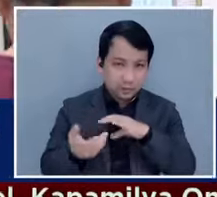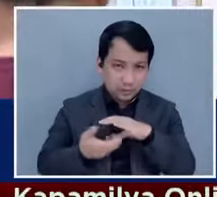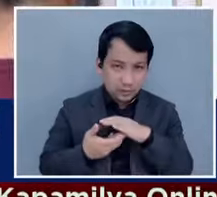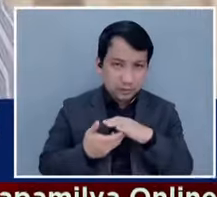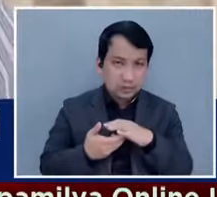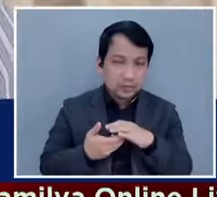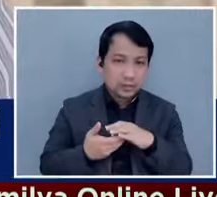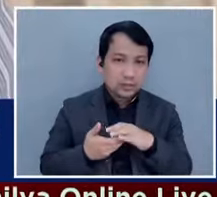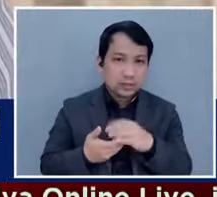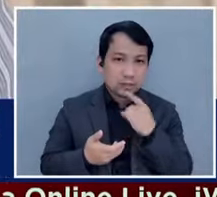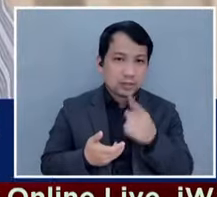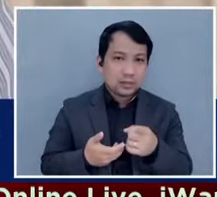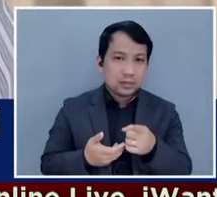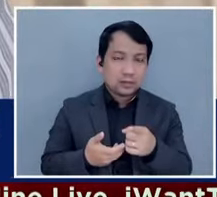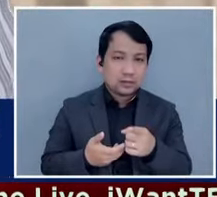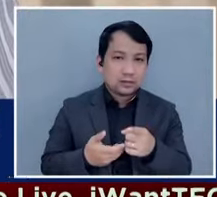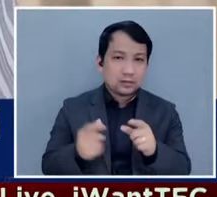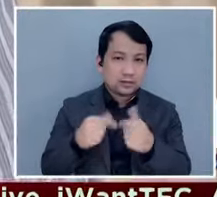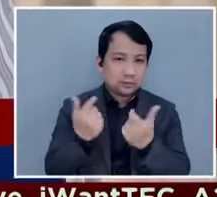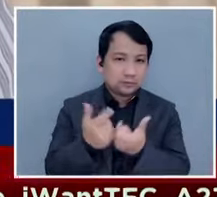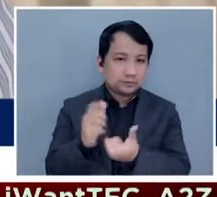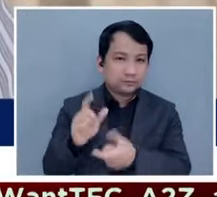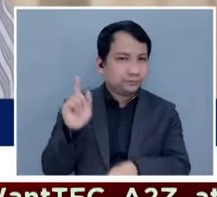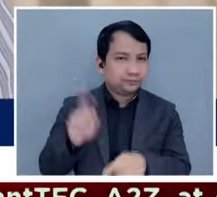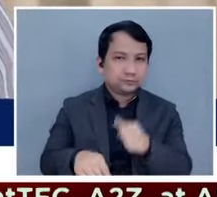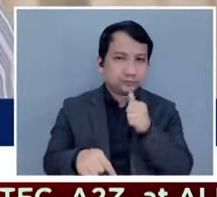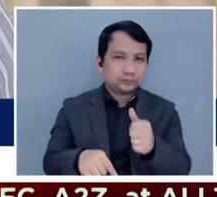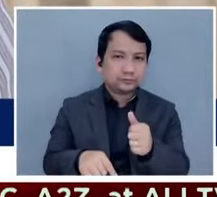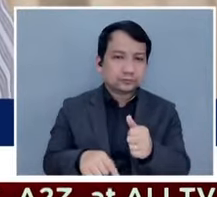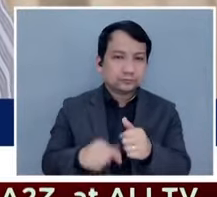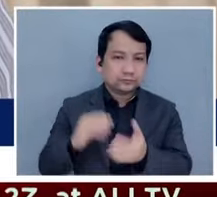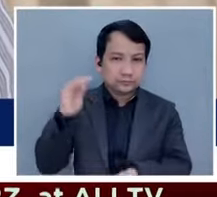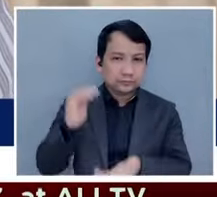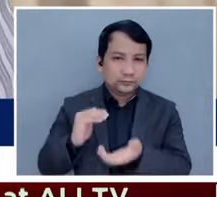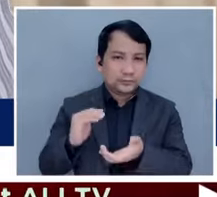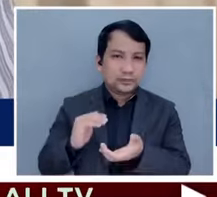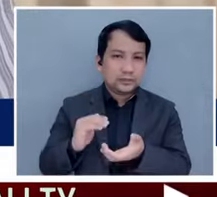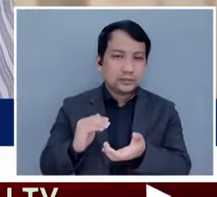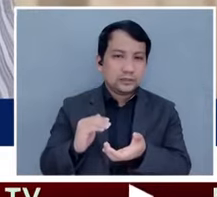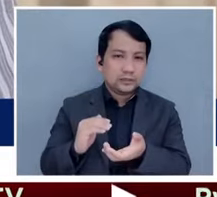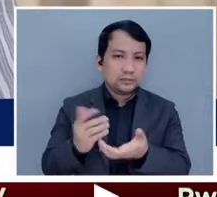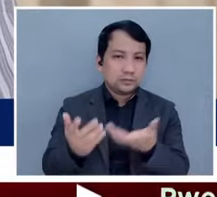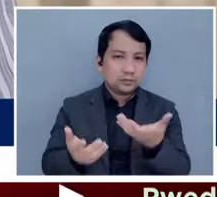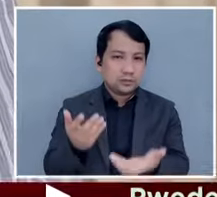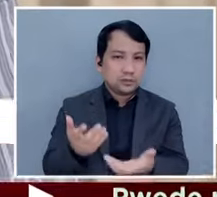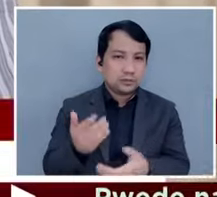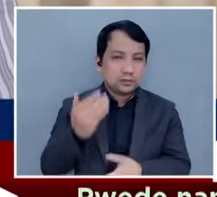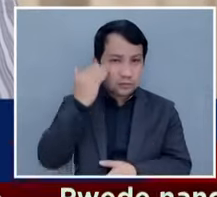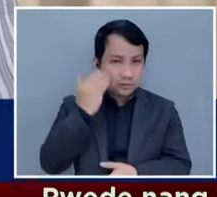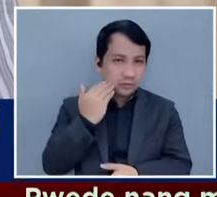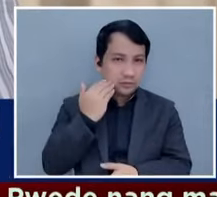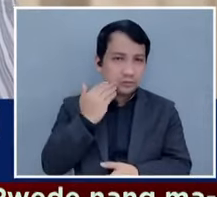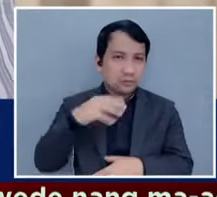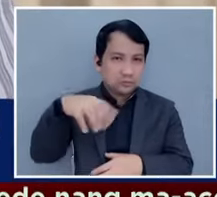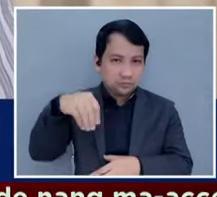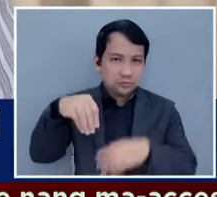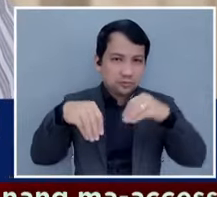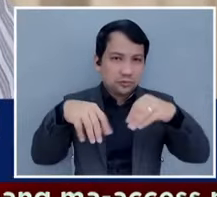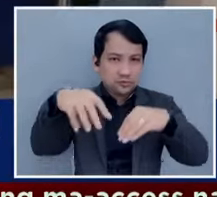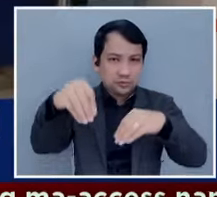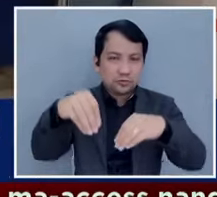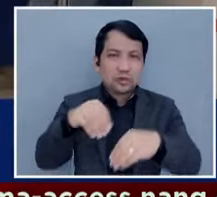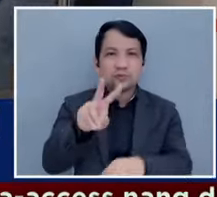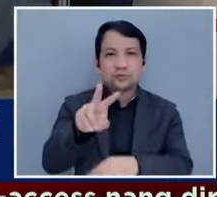at commercial at hindi sila nag-deload, malamang sa hindi Alvi nagkaroon tayo ng rotating brownout sa alas 2 pa lang ng